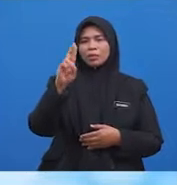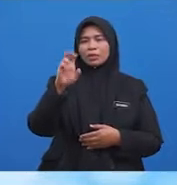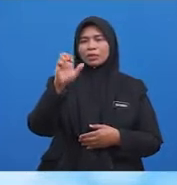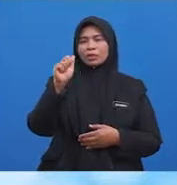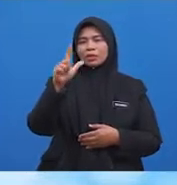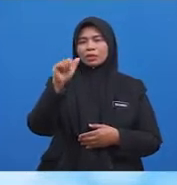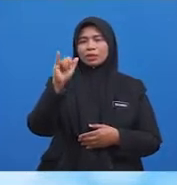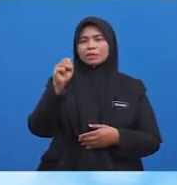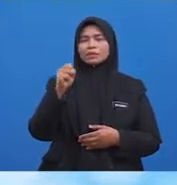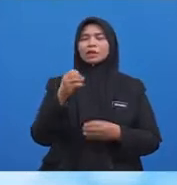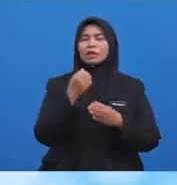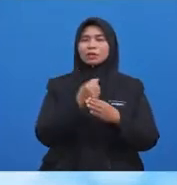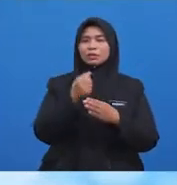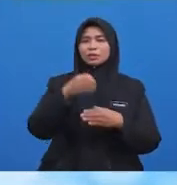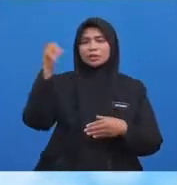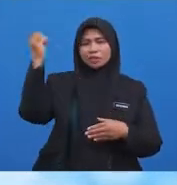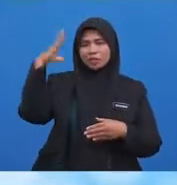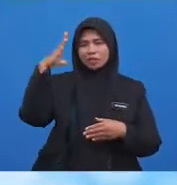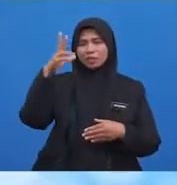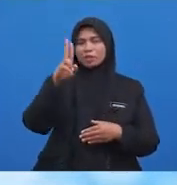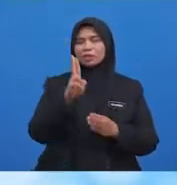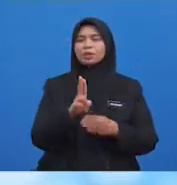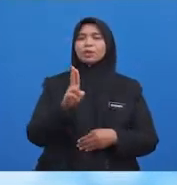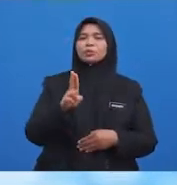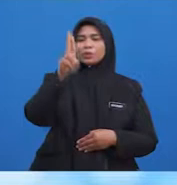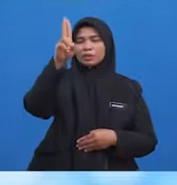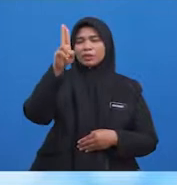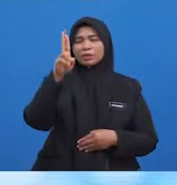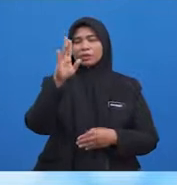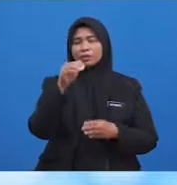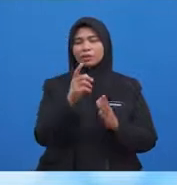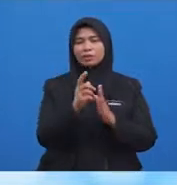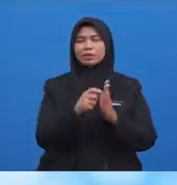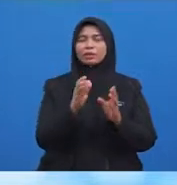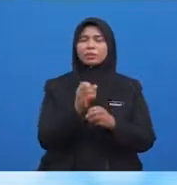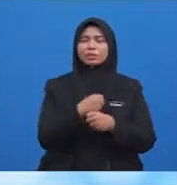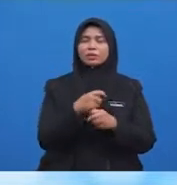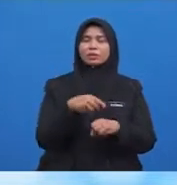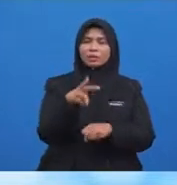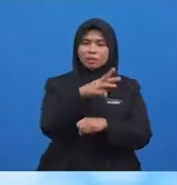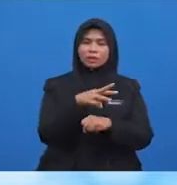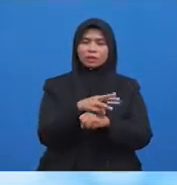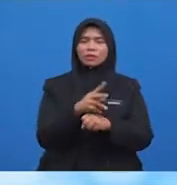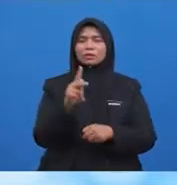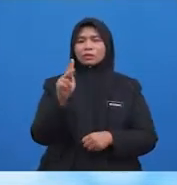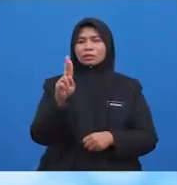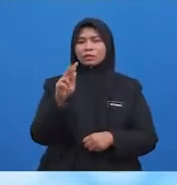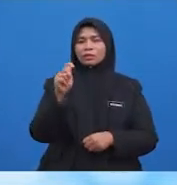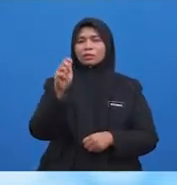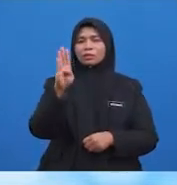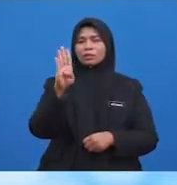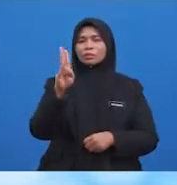atau cahaya Utara yang terbentuk di kawasan kutub utara